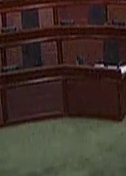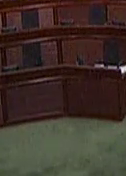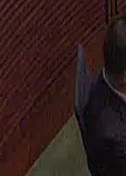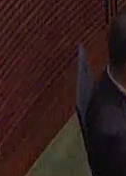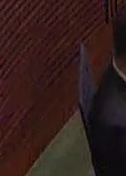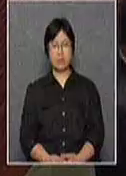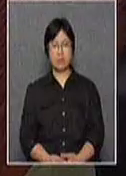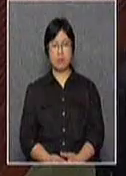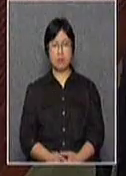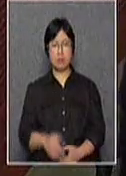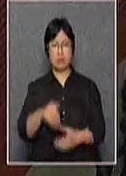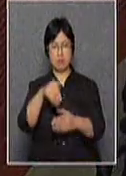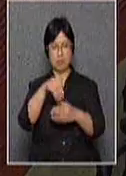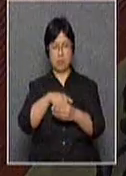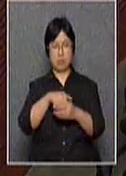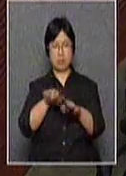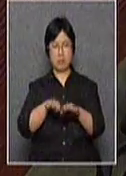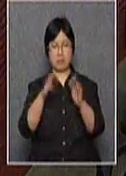開始表決。